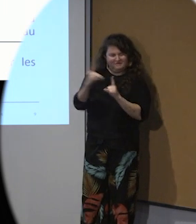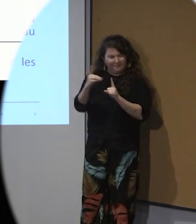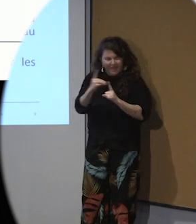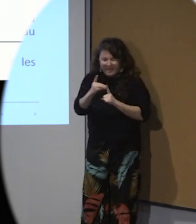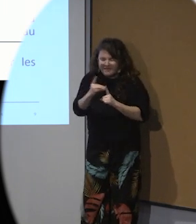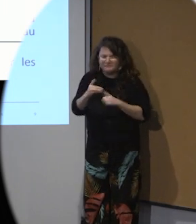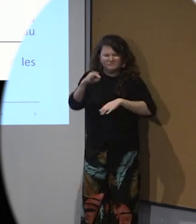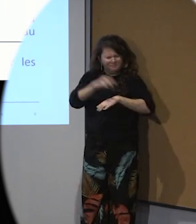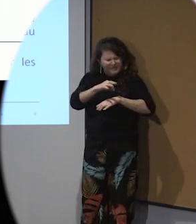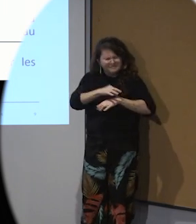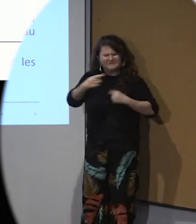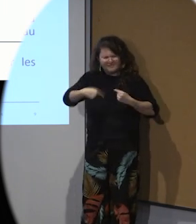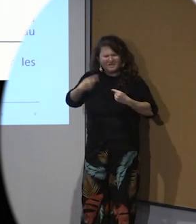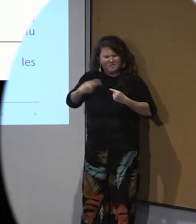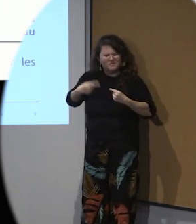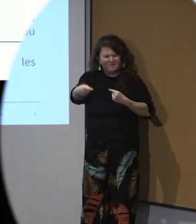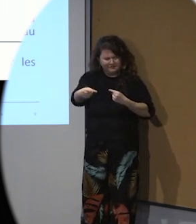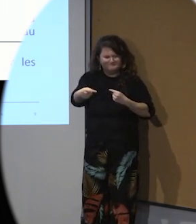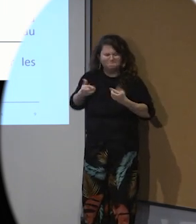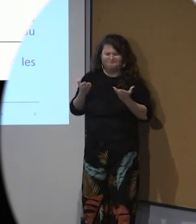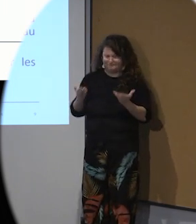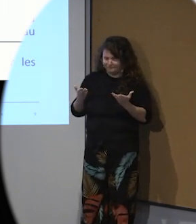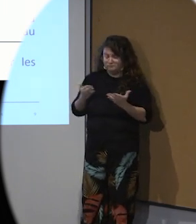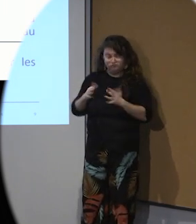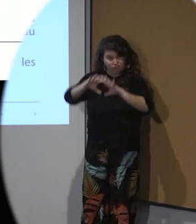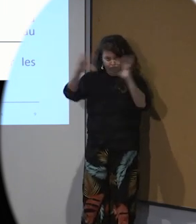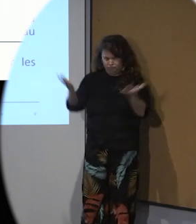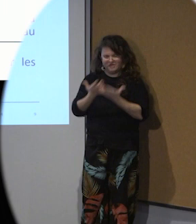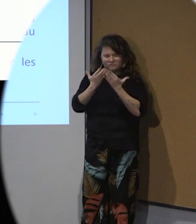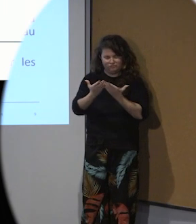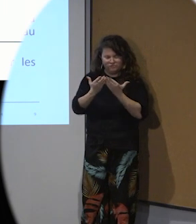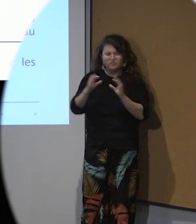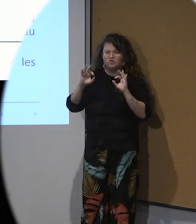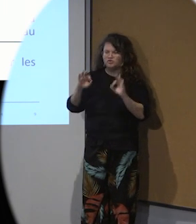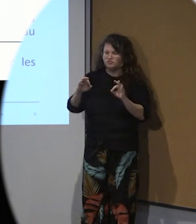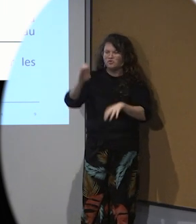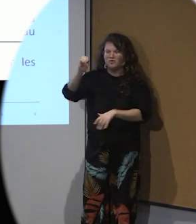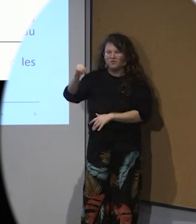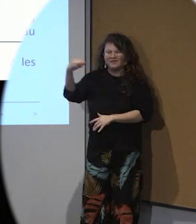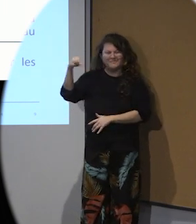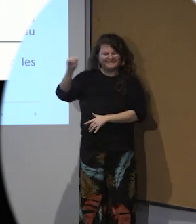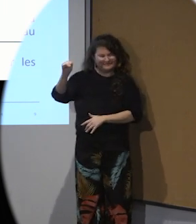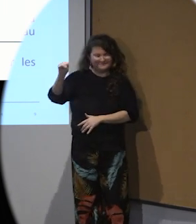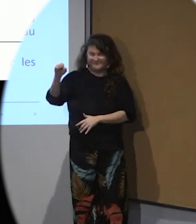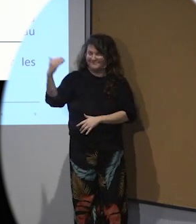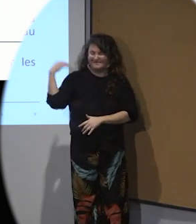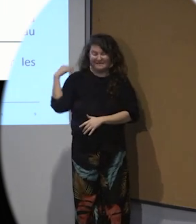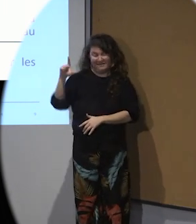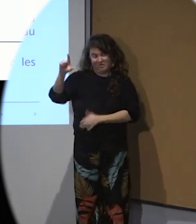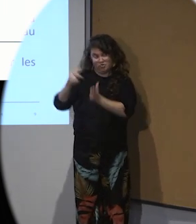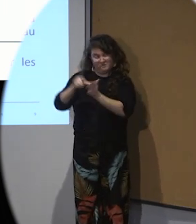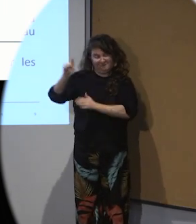Un communiqué de presse récent du 9 décembre 2020 par l'OMS indique que les maladies